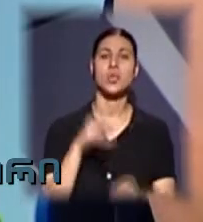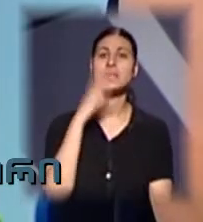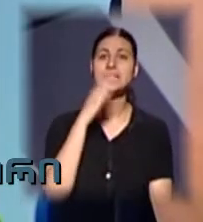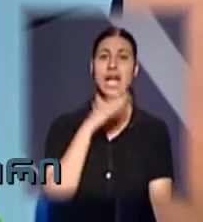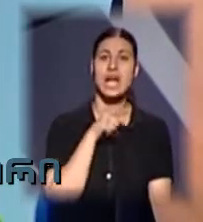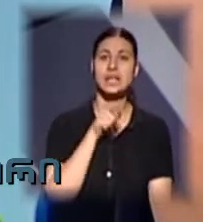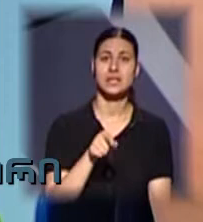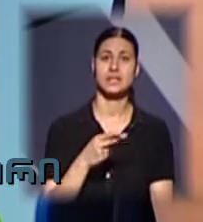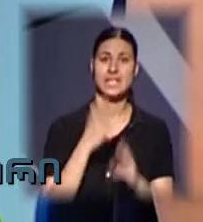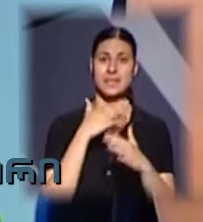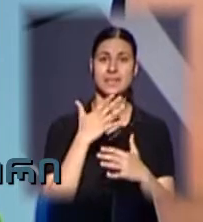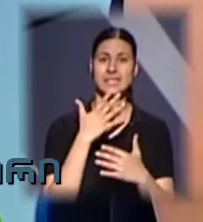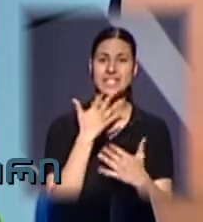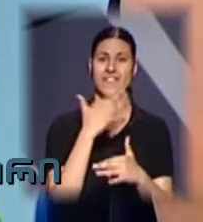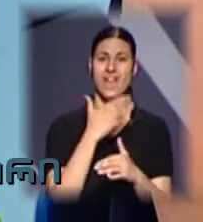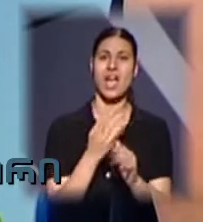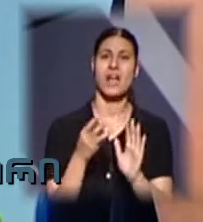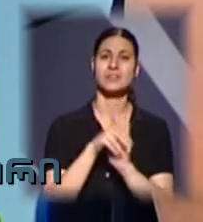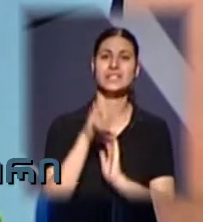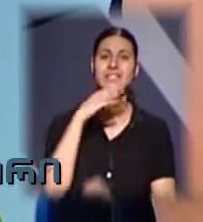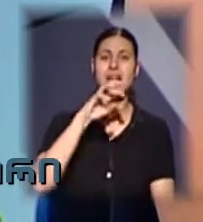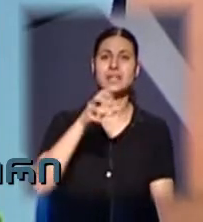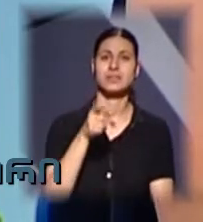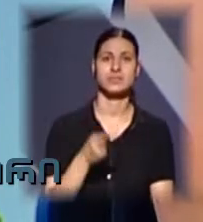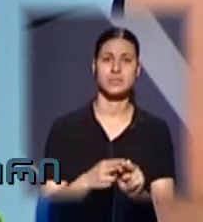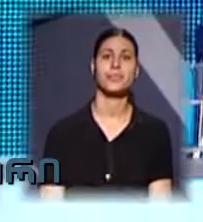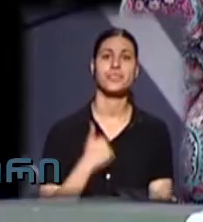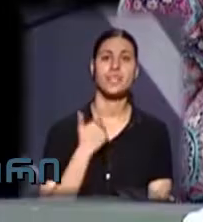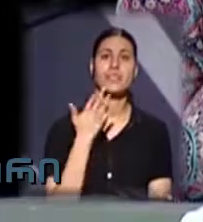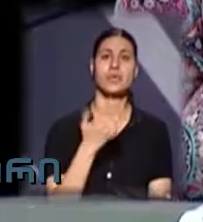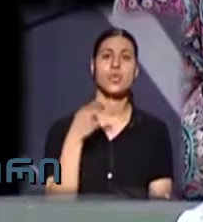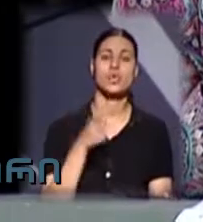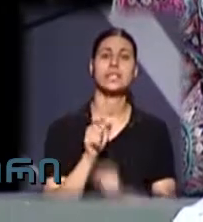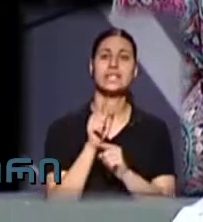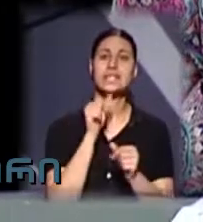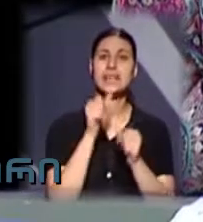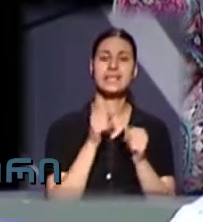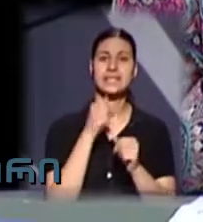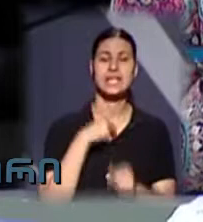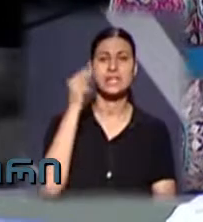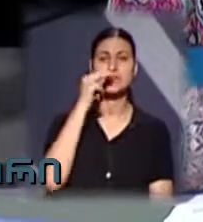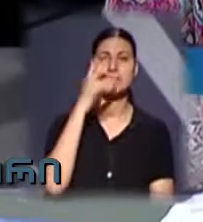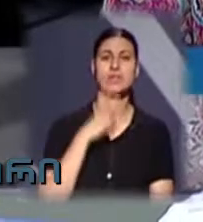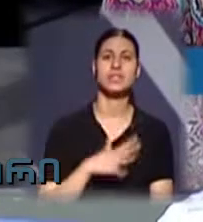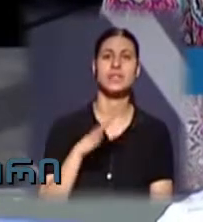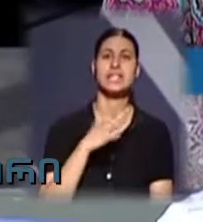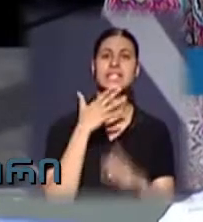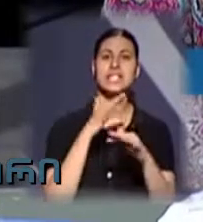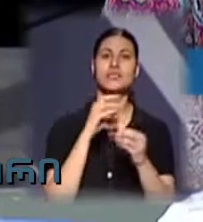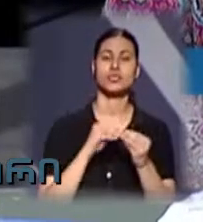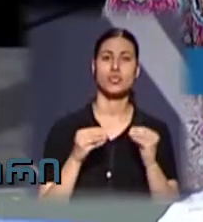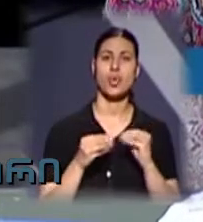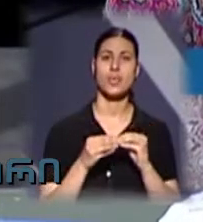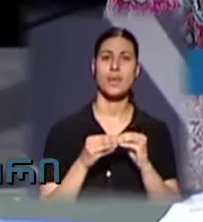წყალთან მიმართებაში კანონმდებლობა ნებისმიერ ქვეყანაში არის ყველაზე მკაცრი. 2011 წლიდან ვსწავლობთ თბილისის ზღვის